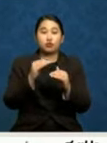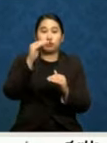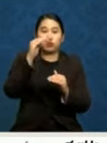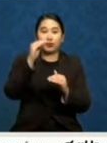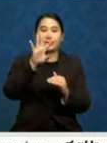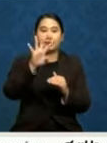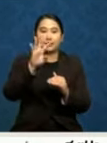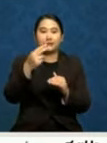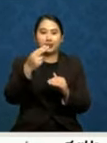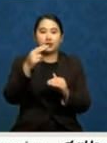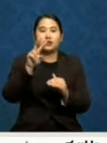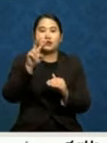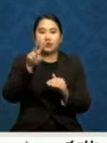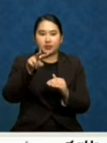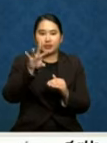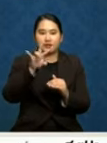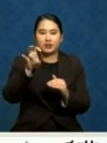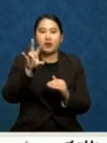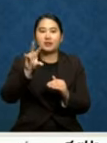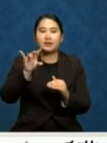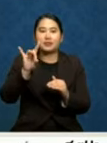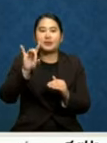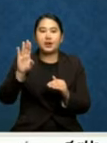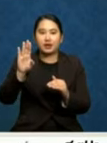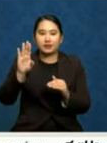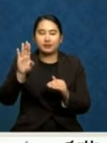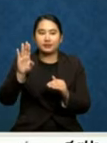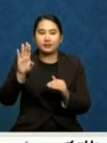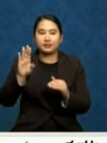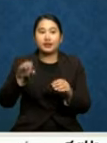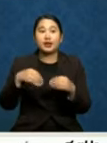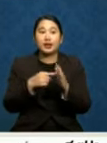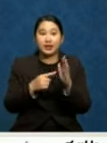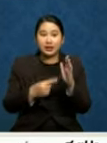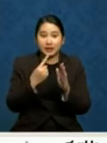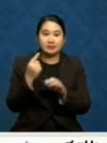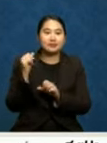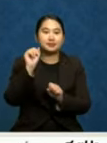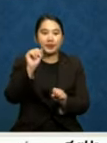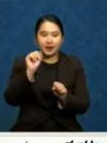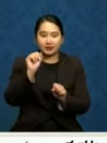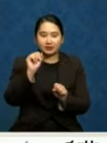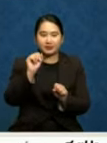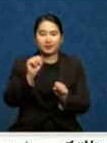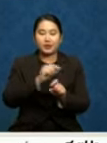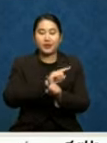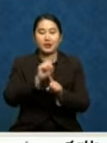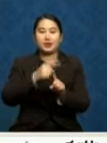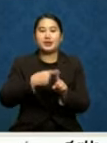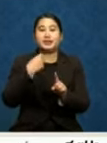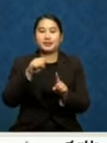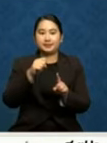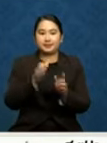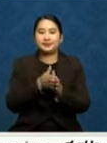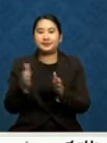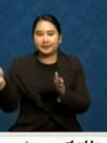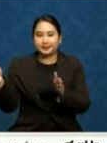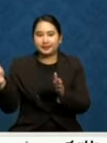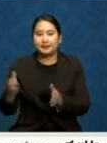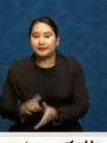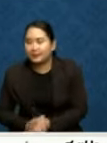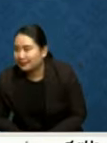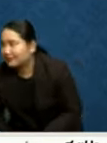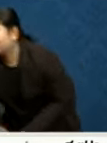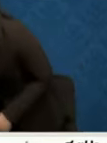ดก็คือ 42,738 บาทครับเป็นอัตราที่จะเริ่มใช้ตั้งแต่วันที่1ตุลาคมนะครับที่